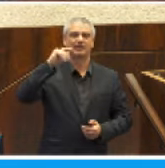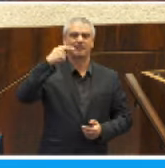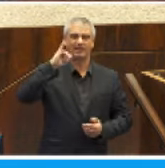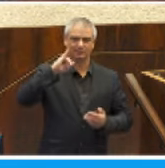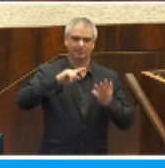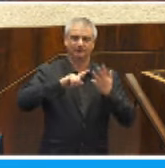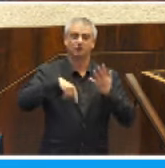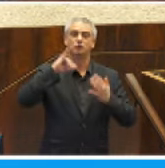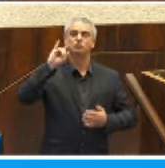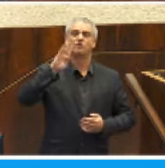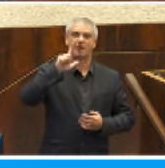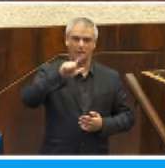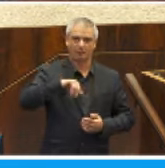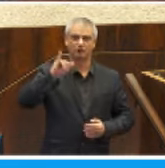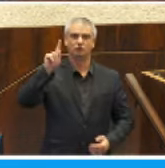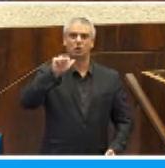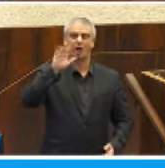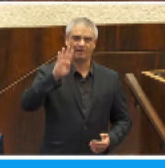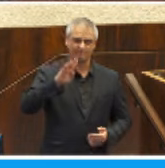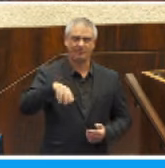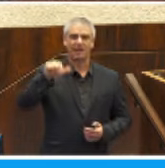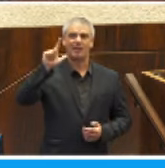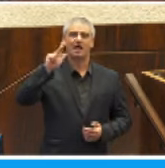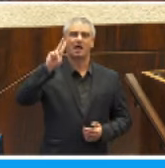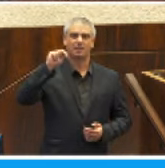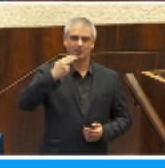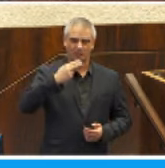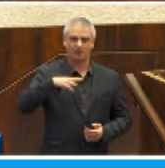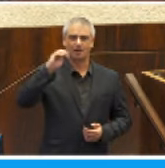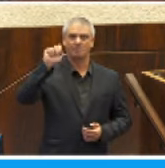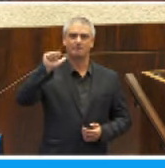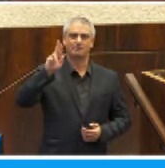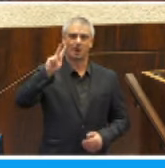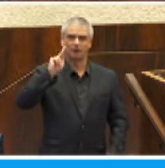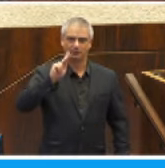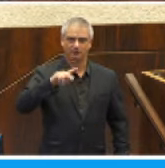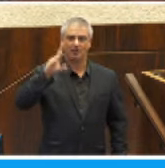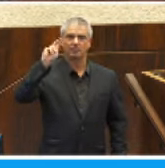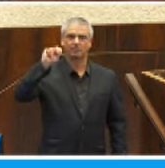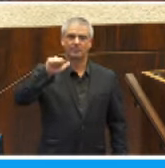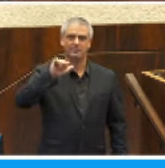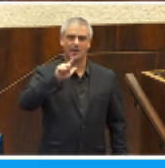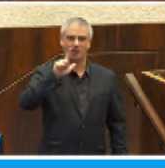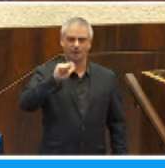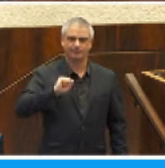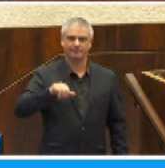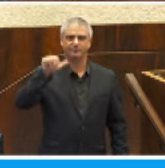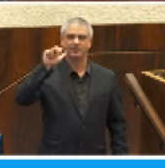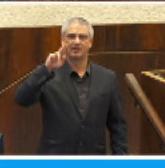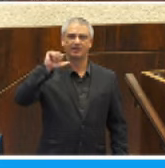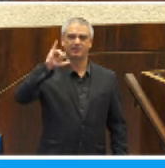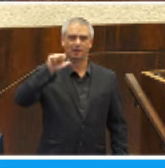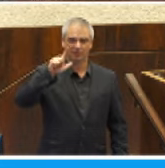יואב, אלקנה, מרק, דניאל, אריאל,